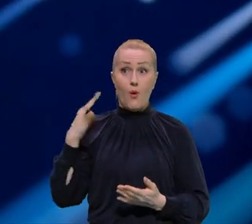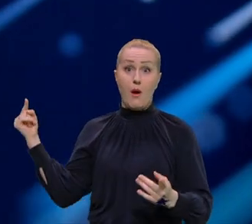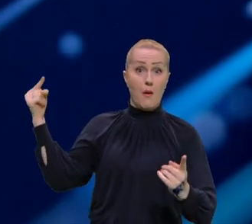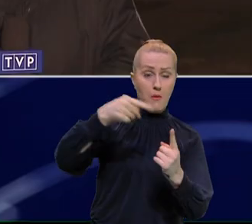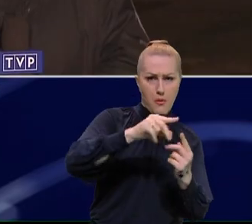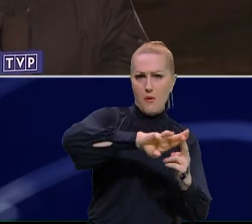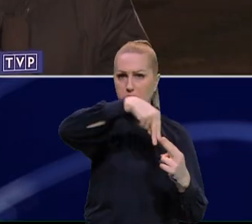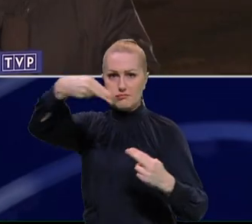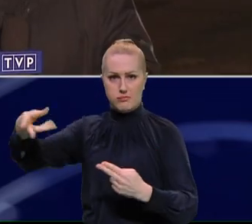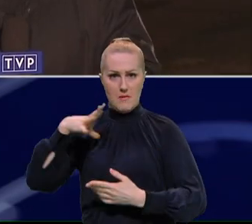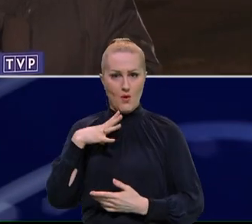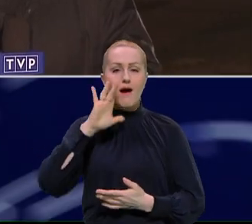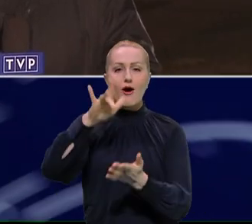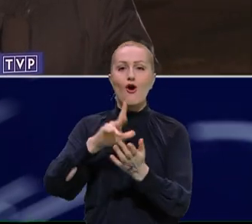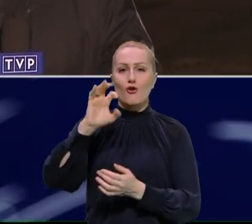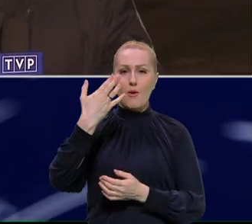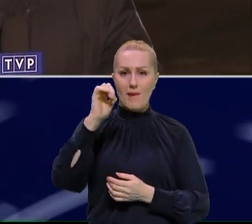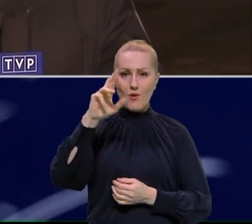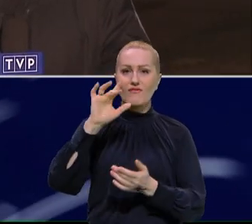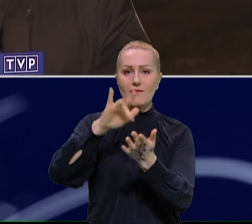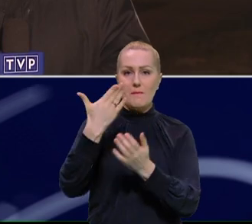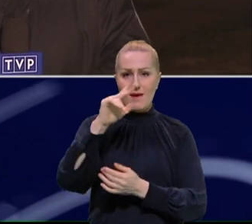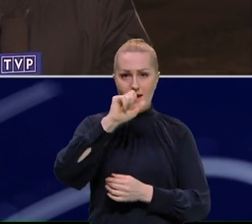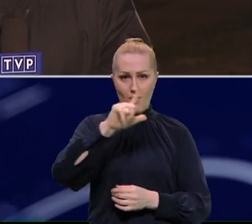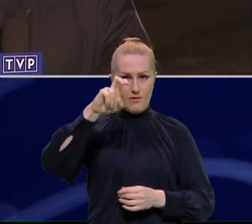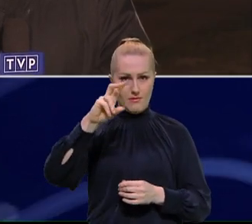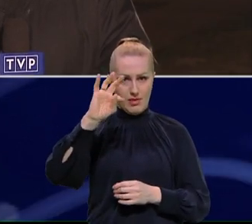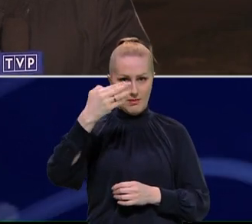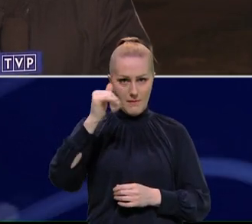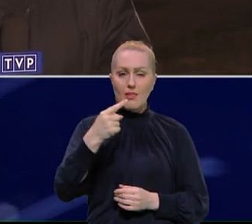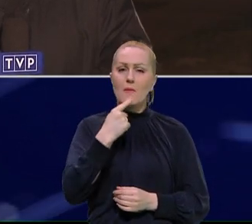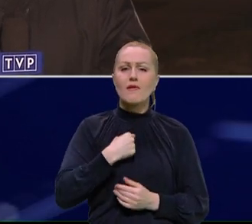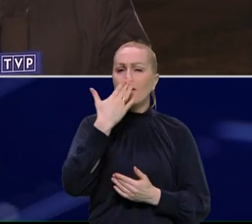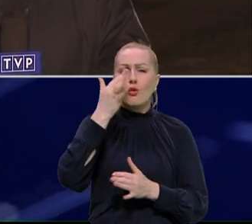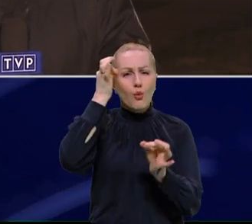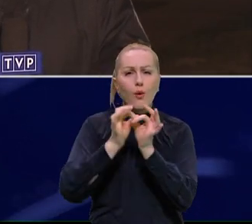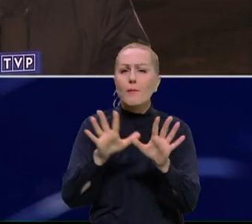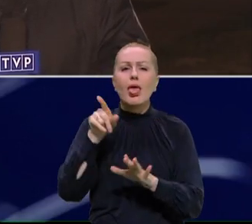W Komarowie Osadzie jest Michał Hetman. Witam Cię Michał. Powiedz, co teraz dzieje się na miejscu?